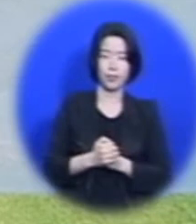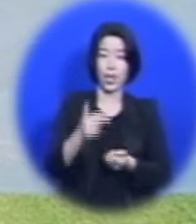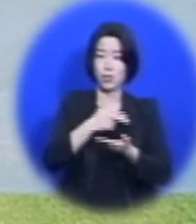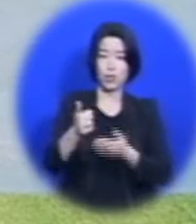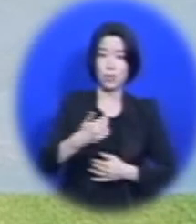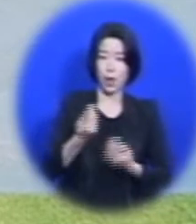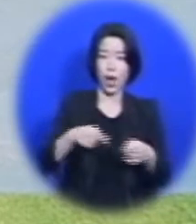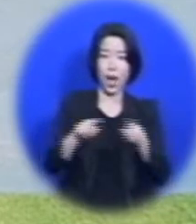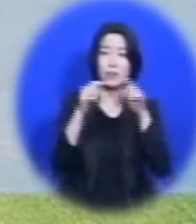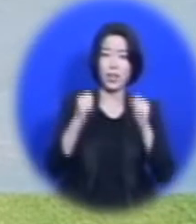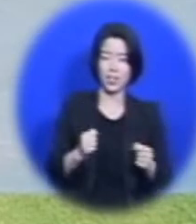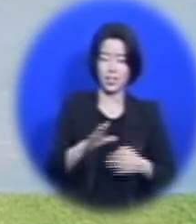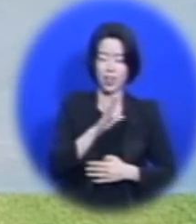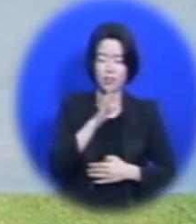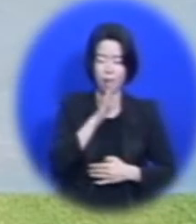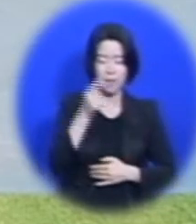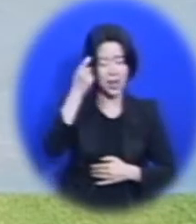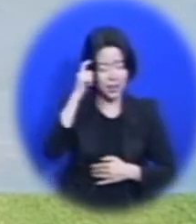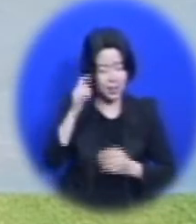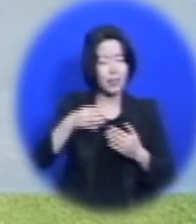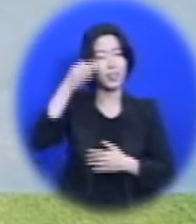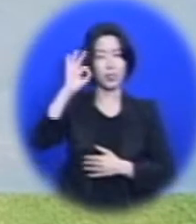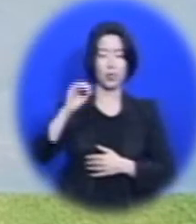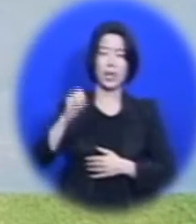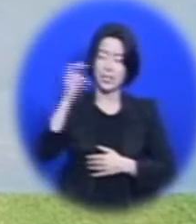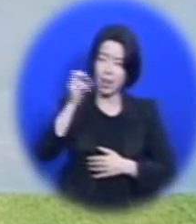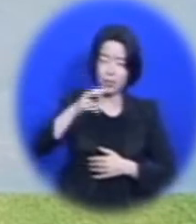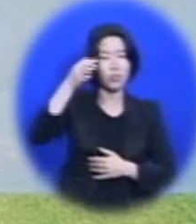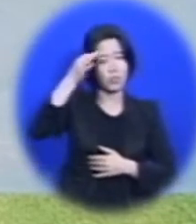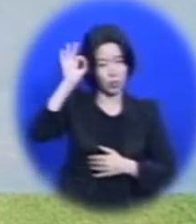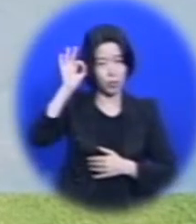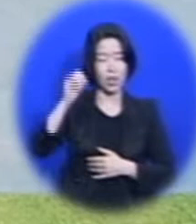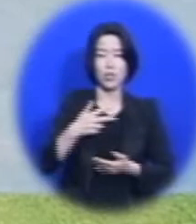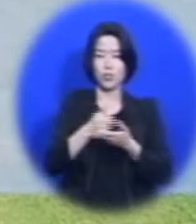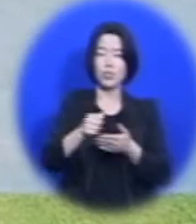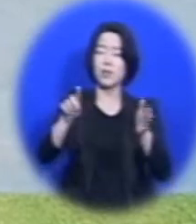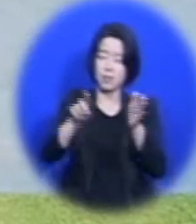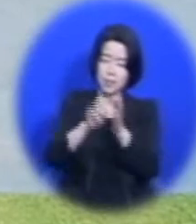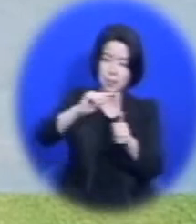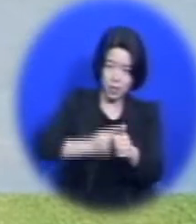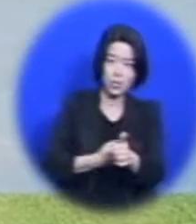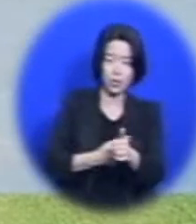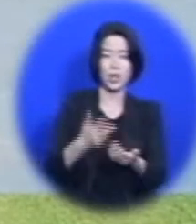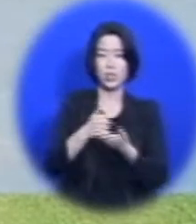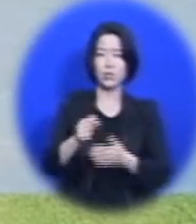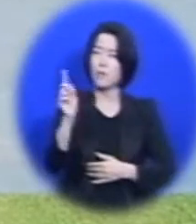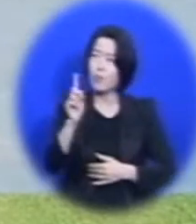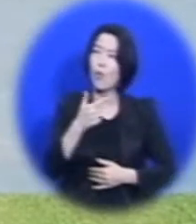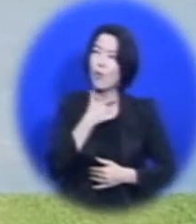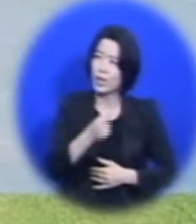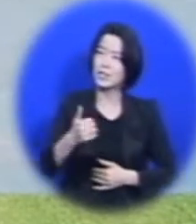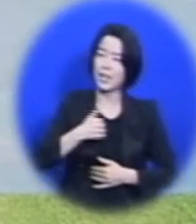주님이 나와 함께 계시는 게 정말 생각이 나고 주님이 자꾸 생각이 나고 주님이 믿어지고 주님이 뭘 원하시는지